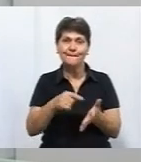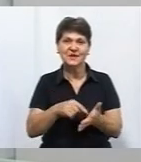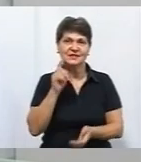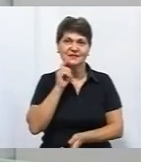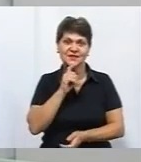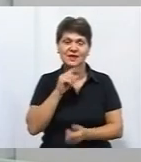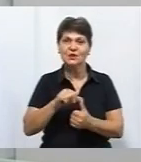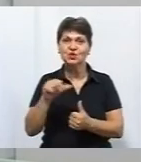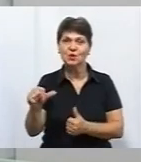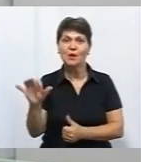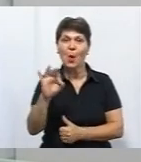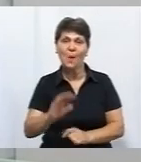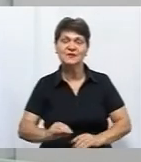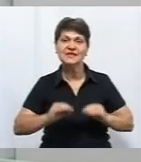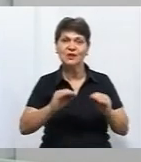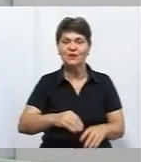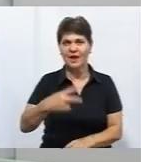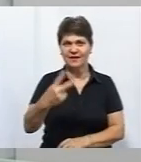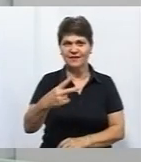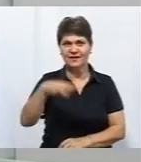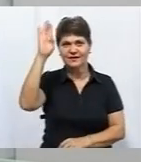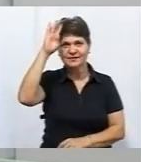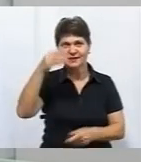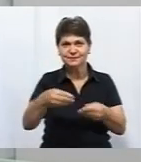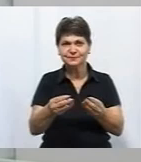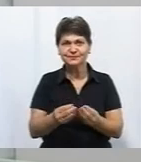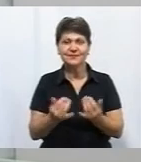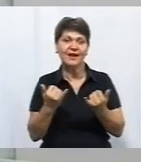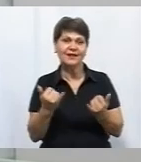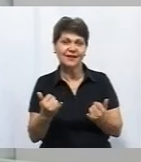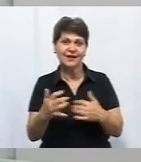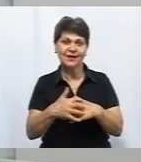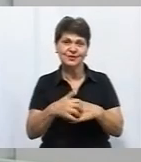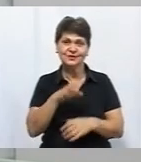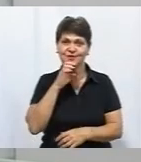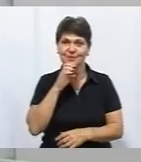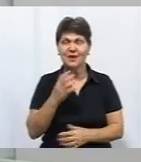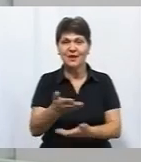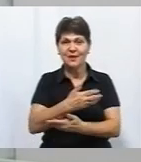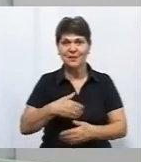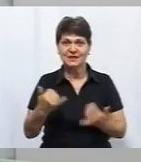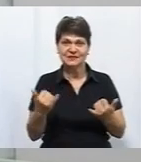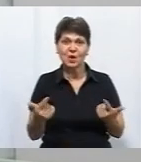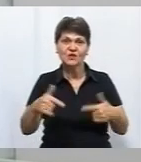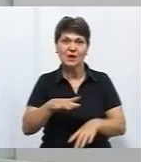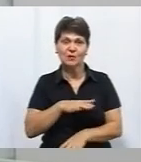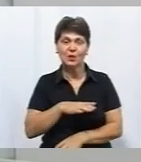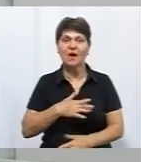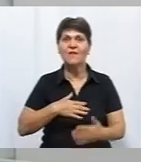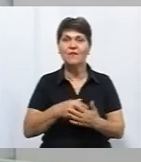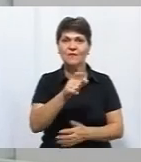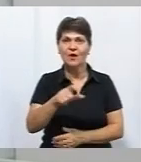Вінниці, зокрема про встановлення 20 поїлок для чотирилапи, говорили ми сьогодні. У мене в гостях була